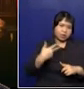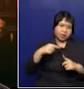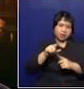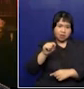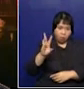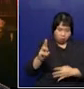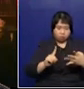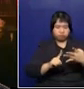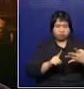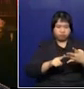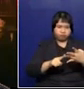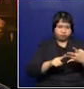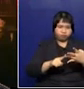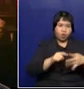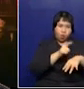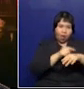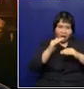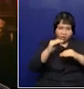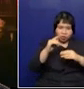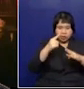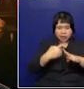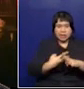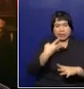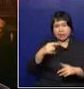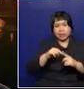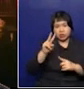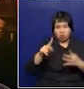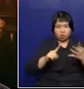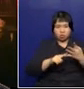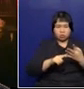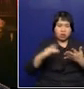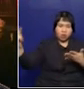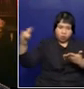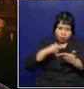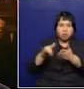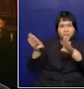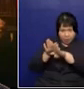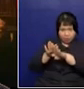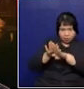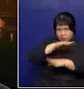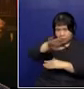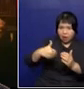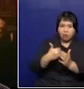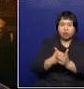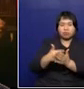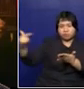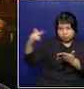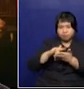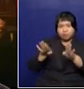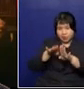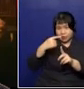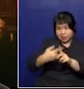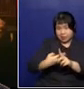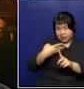อร์ฟิว2เมษาและปิดประเทศแปลว่าปิดทุกด่านทุกสนามบินนะวันที่3เมษายนท่านสังเกตวันที่3